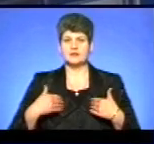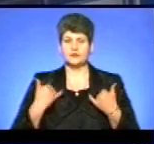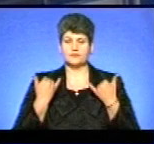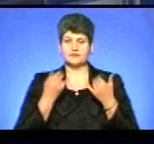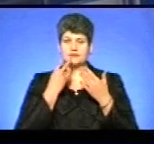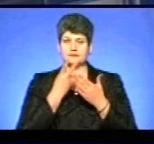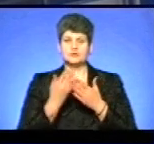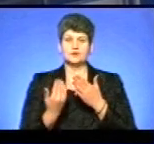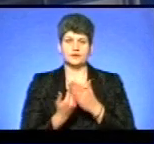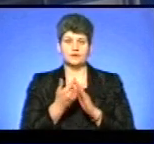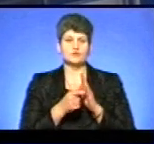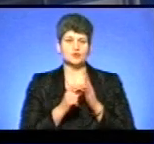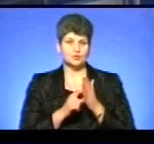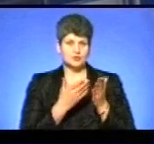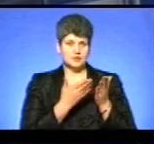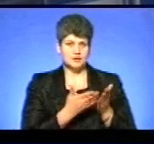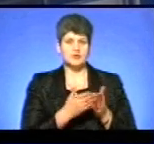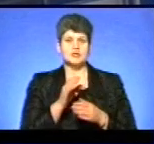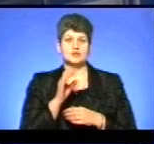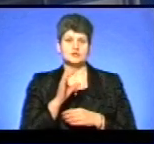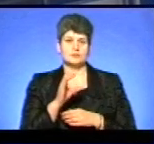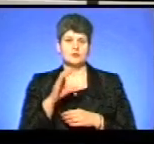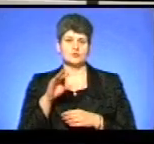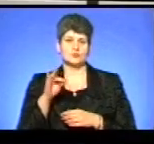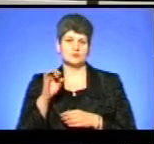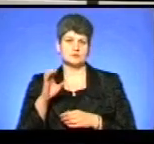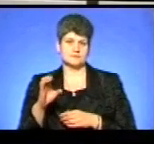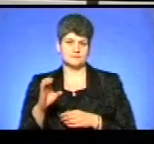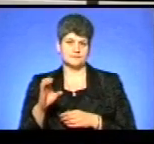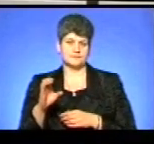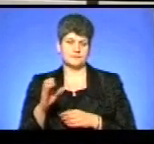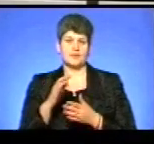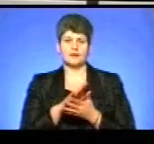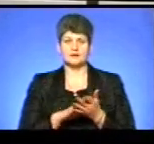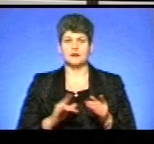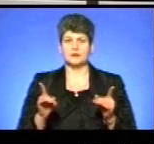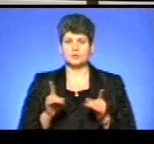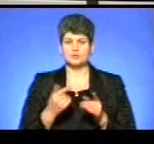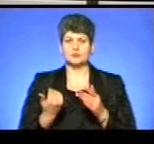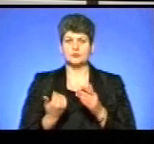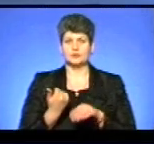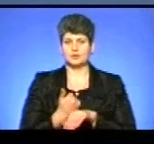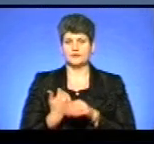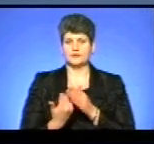вас. Ви дивитесь новини. У студії з вами я, ведуча Соломія Струс. І далі коротко про головні події дня.